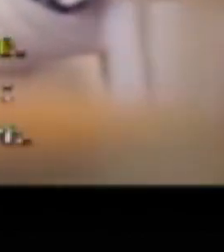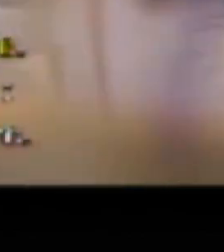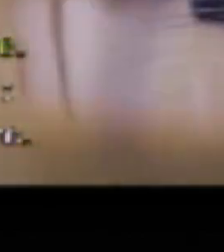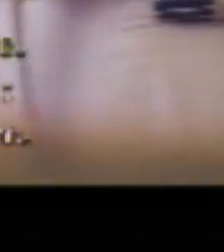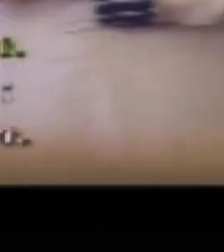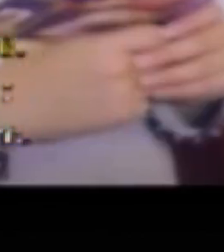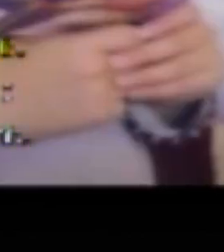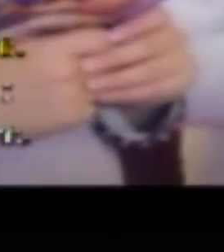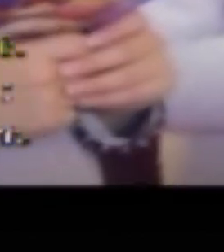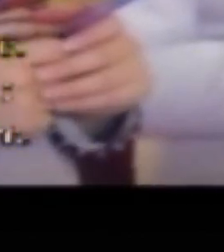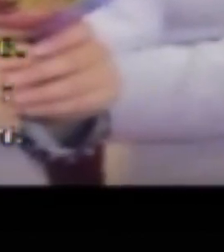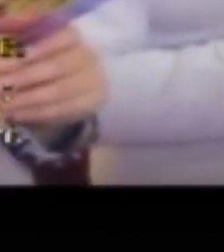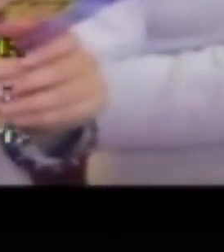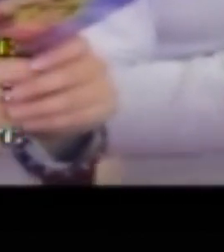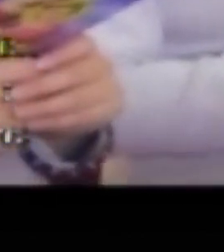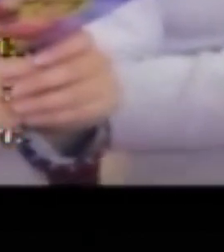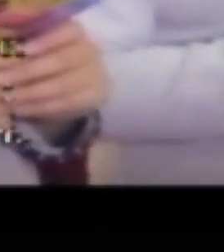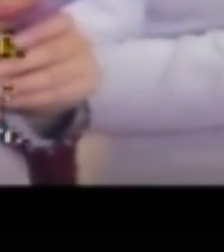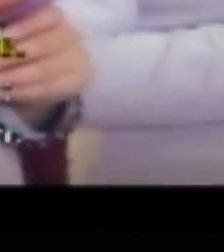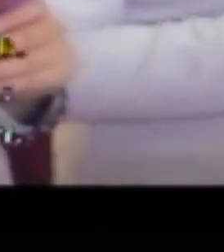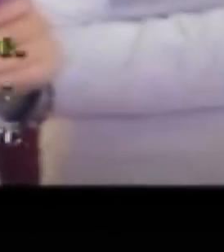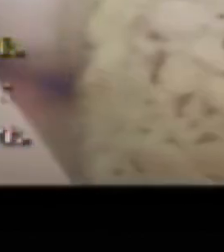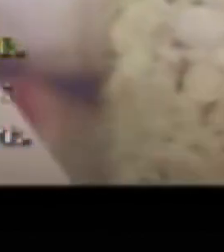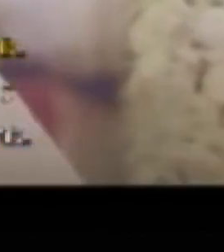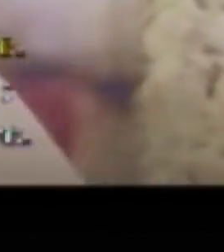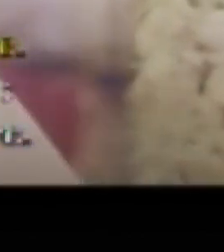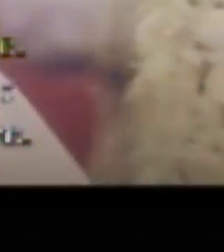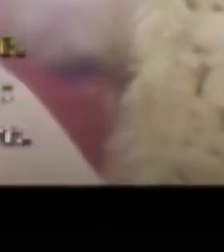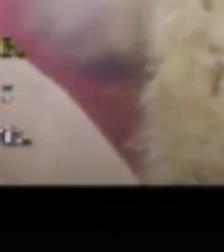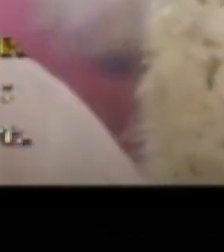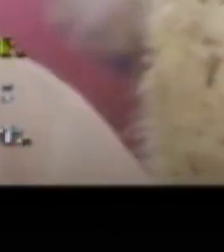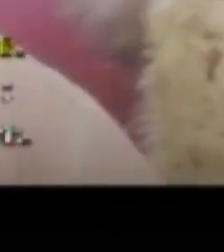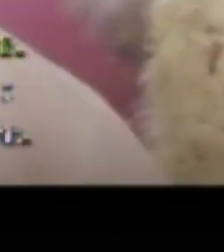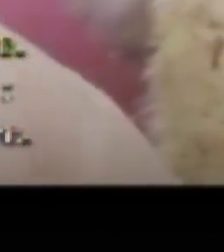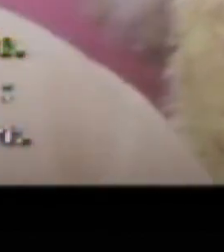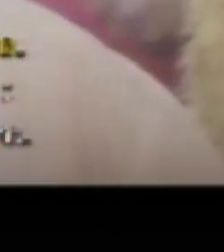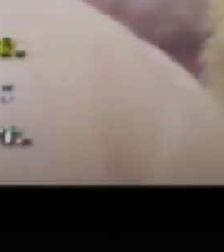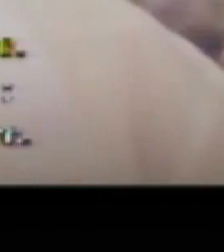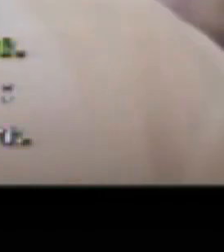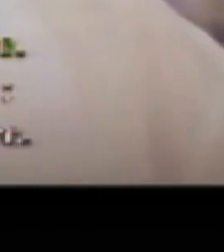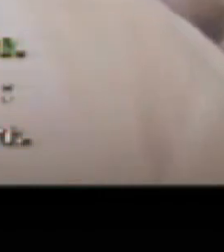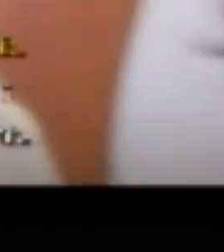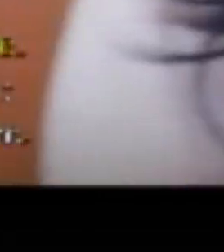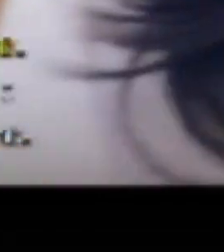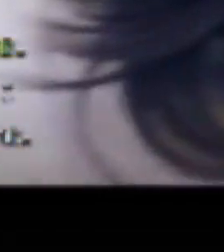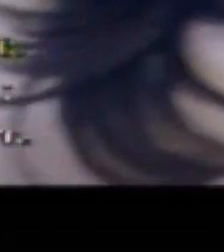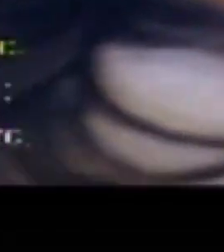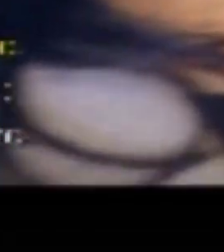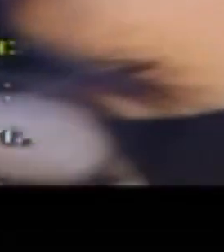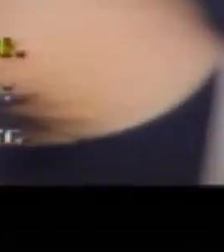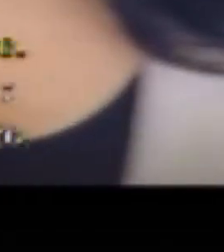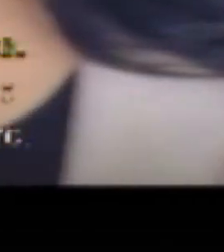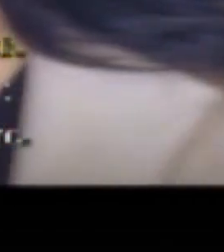ام صبش من ايسوس